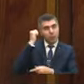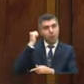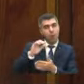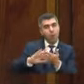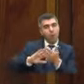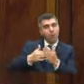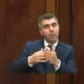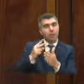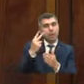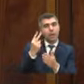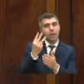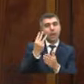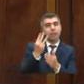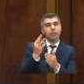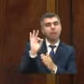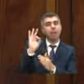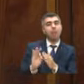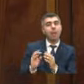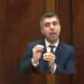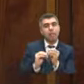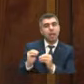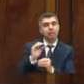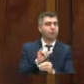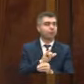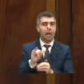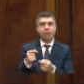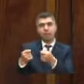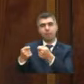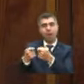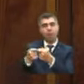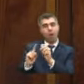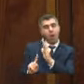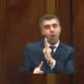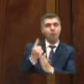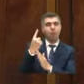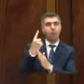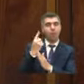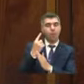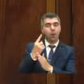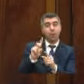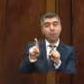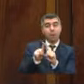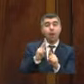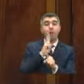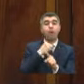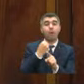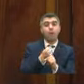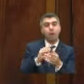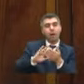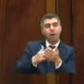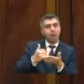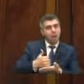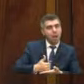مجملها 32%، وهذا غير مسبوق في تاريخ المغرب. بمعنى الحكومة كتعبأ أقصى ما يمكن من الموارد